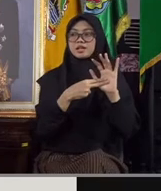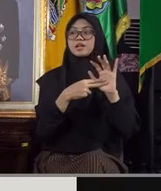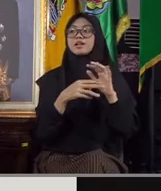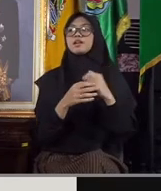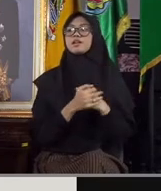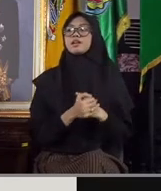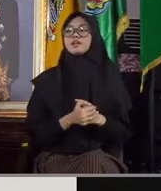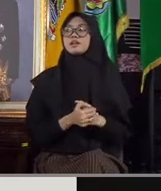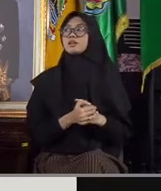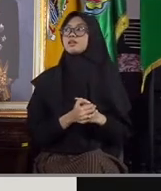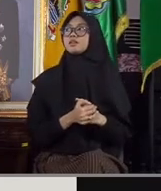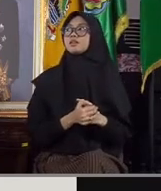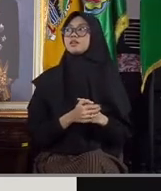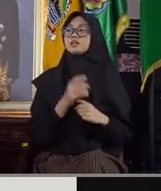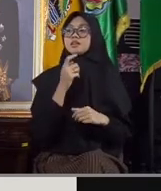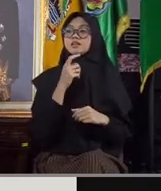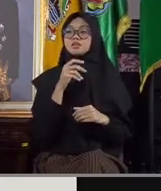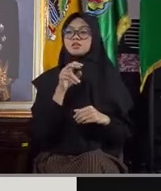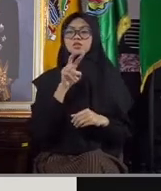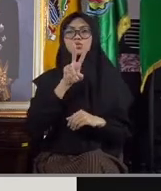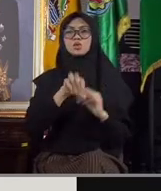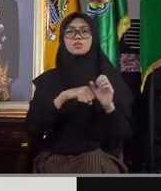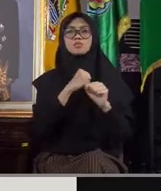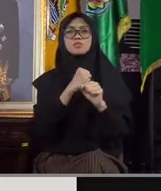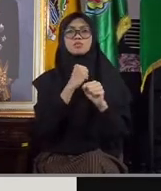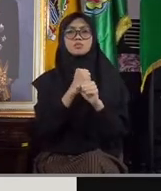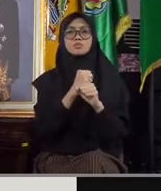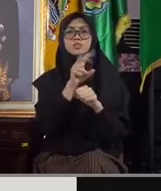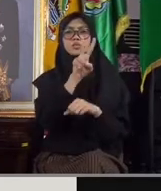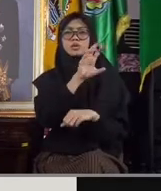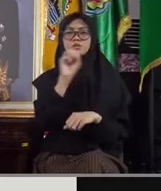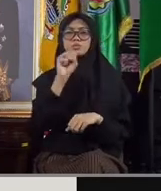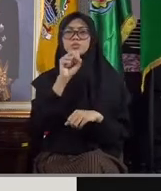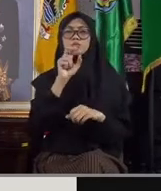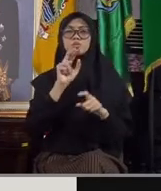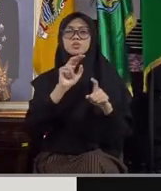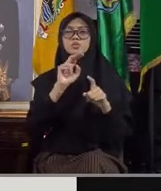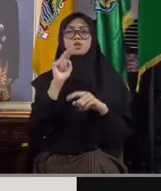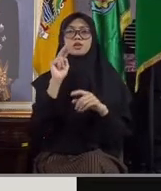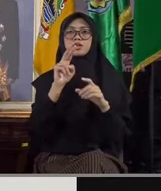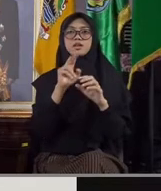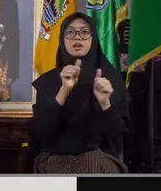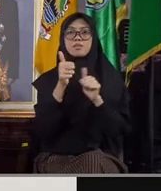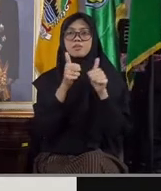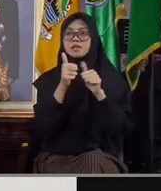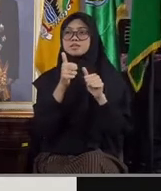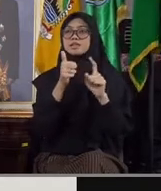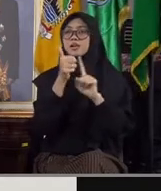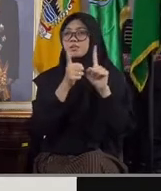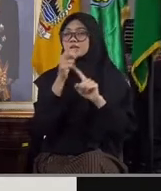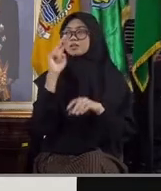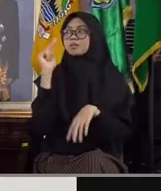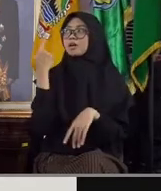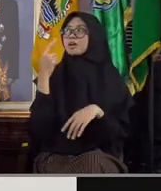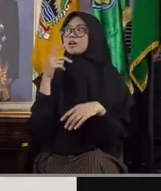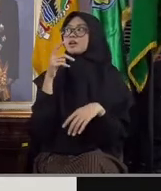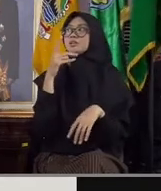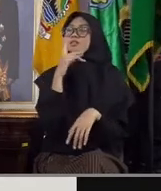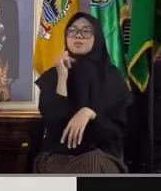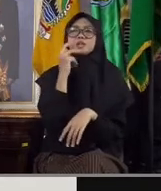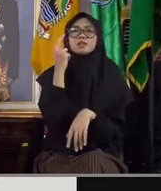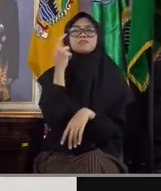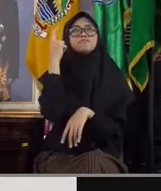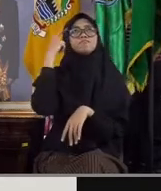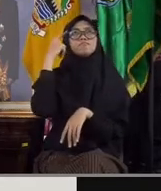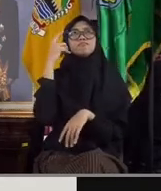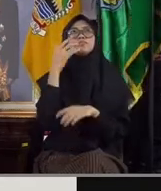Pati, di Nongko Sawit, 2018 lalu. Dan penghargaan itu memang seperti menarik balik tentang apa itu